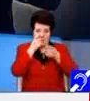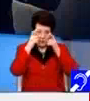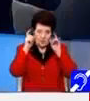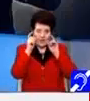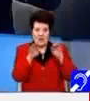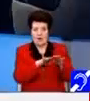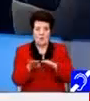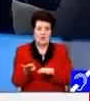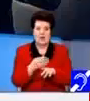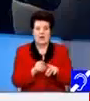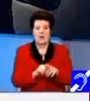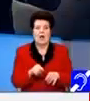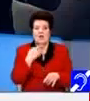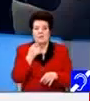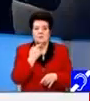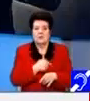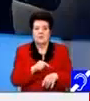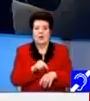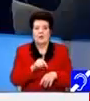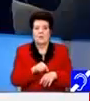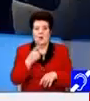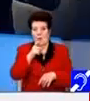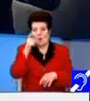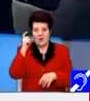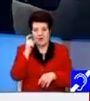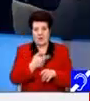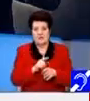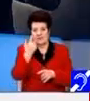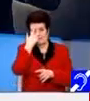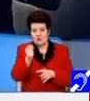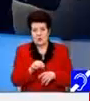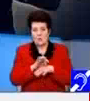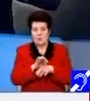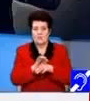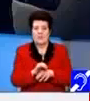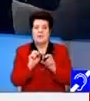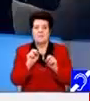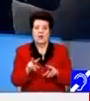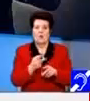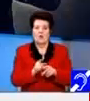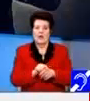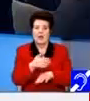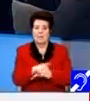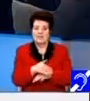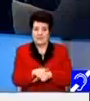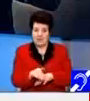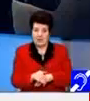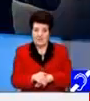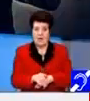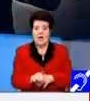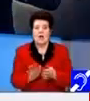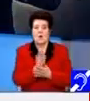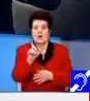unică. Datorită senzorilor pe care îi incorporează, ochelarii pot avertiza pe purtător de pericole care îi pândesc pe stradă.